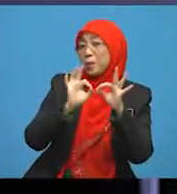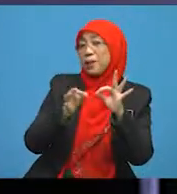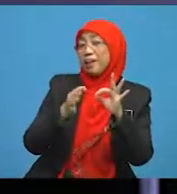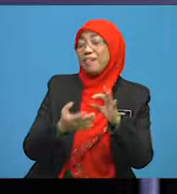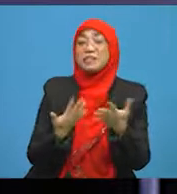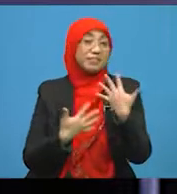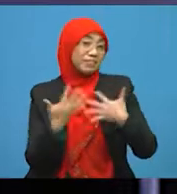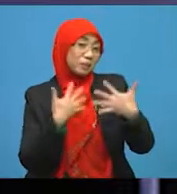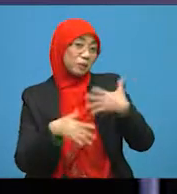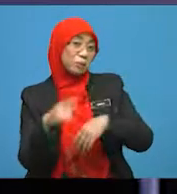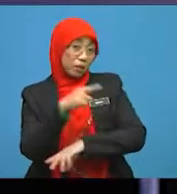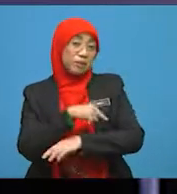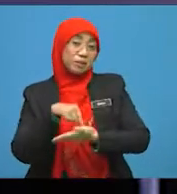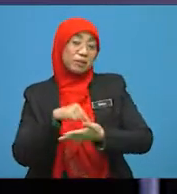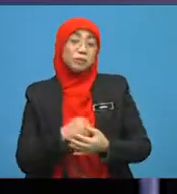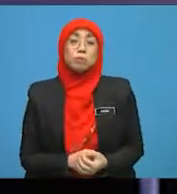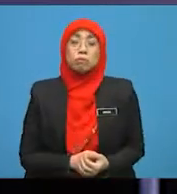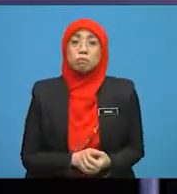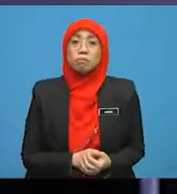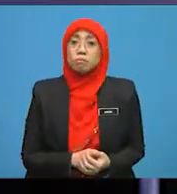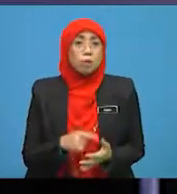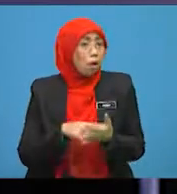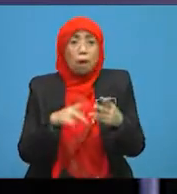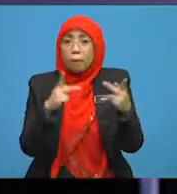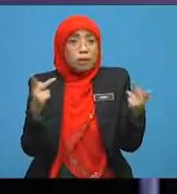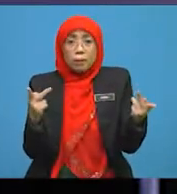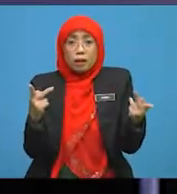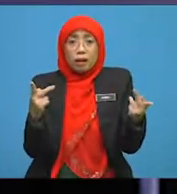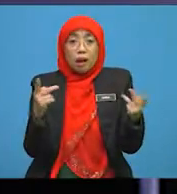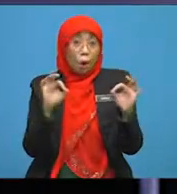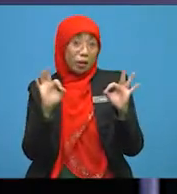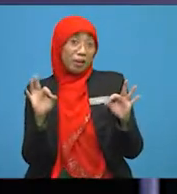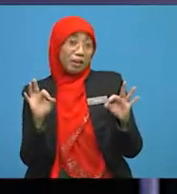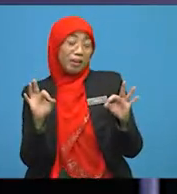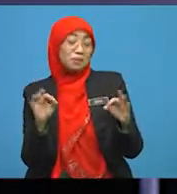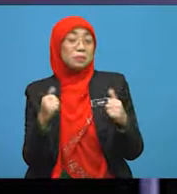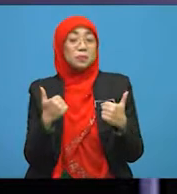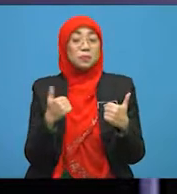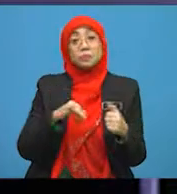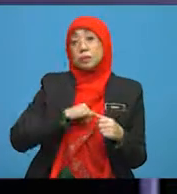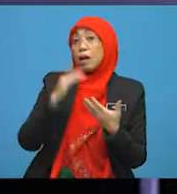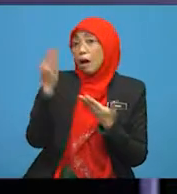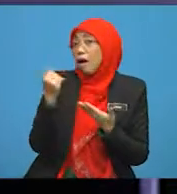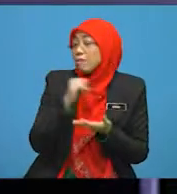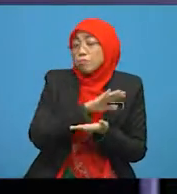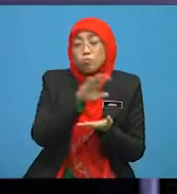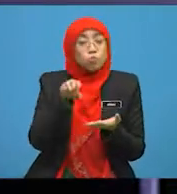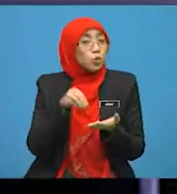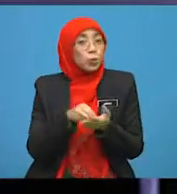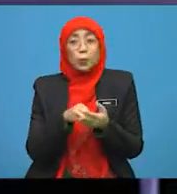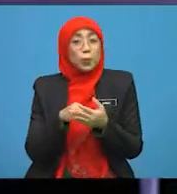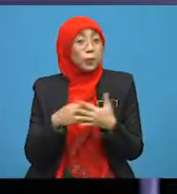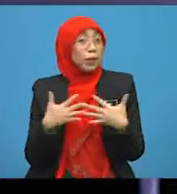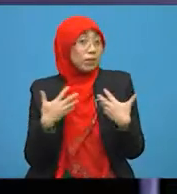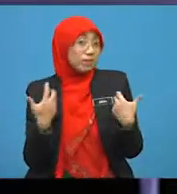lagi dalam rancangan ini. Apa khabar pelajar semua? Cikgu berharap agar semua pelajar